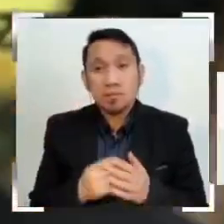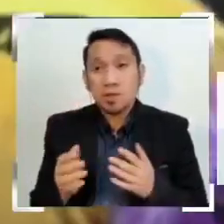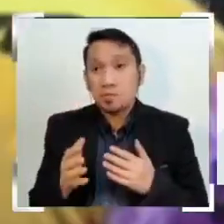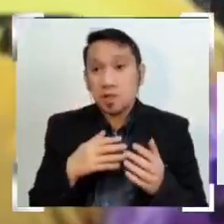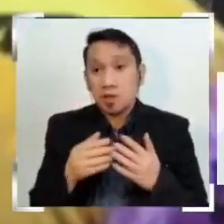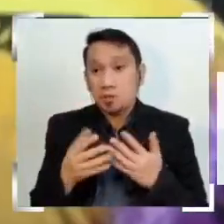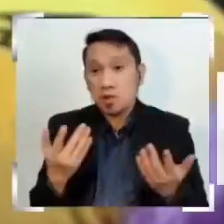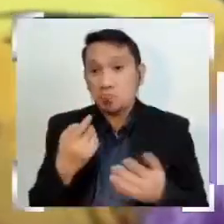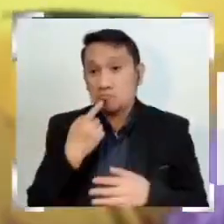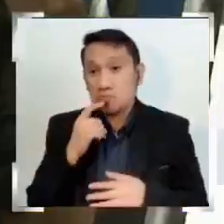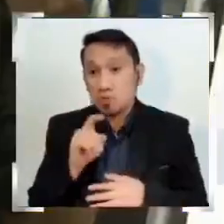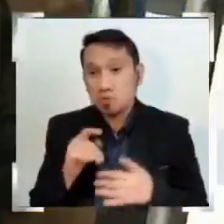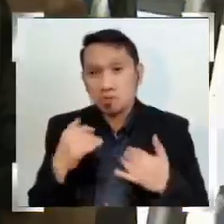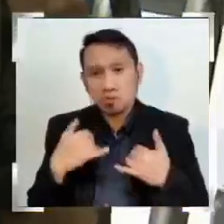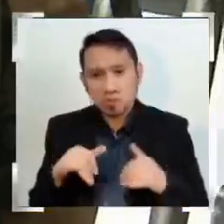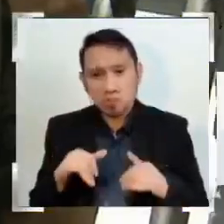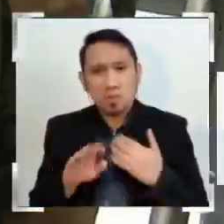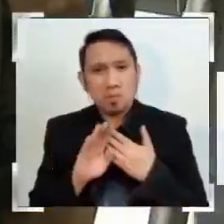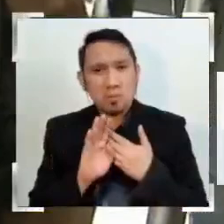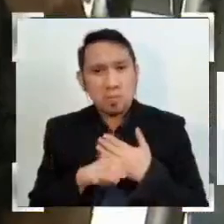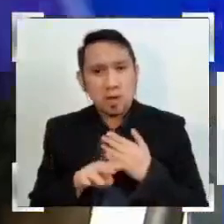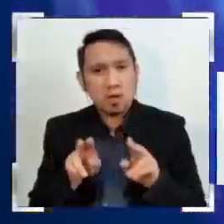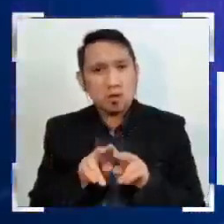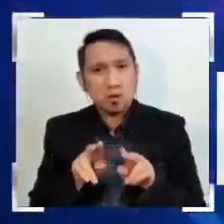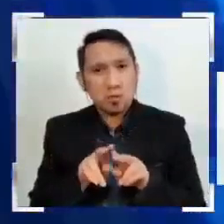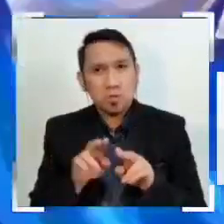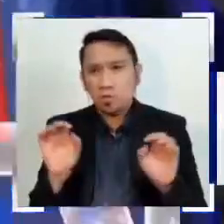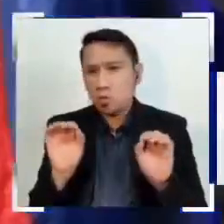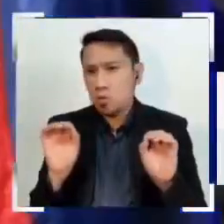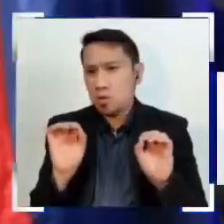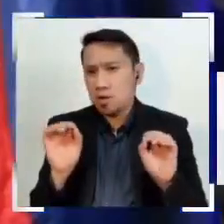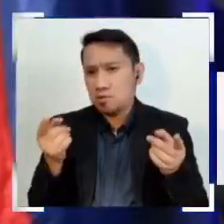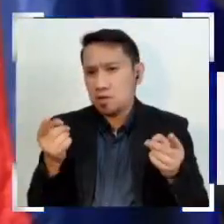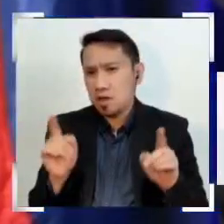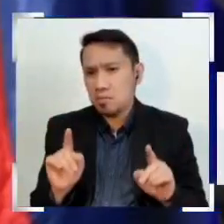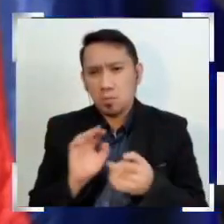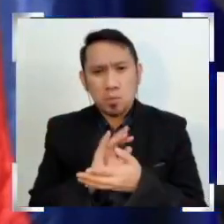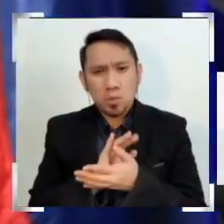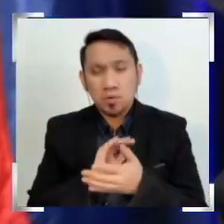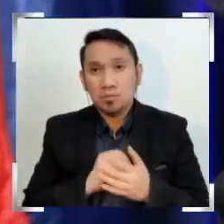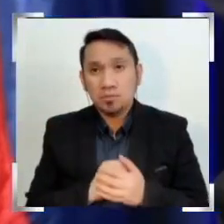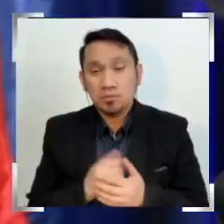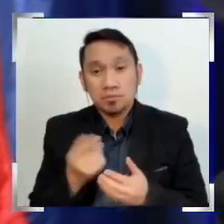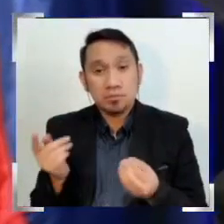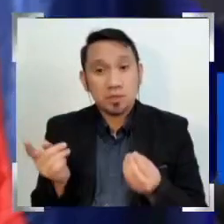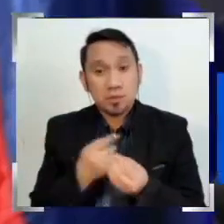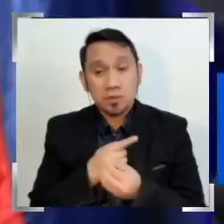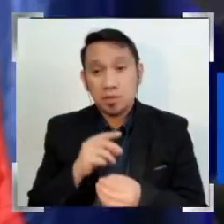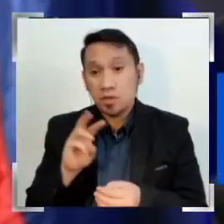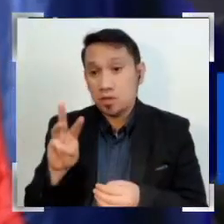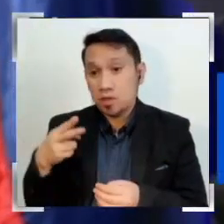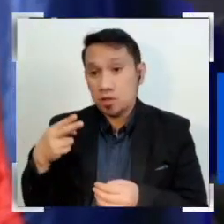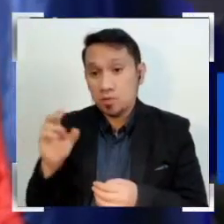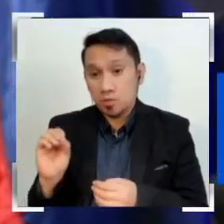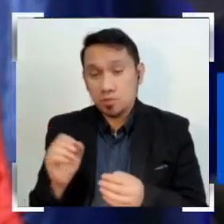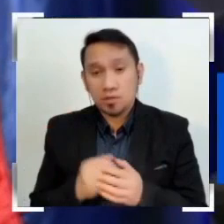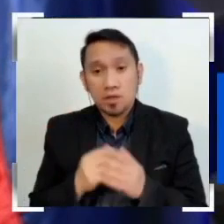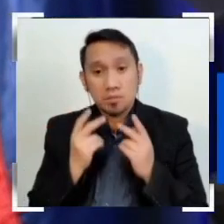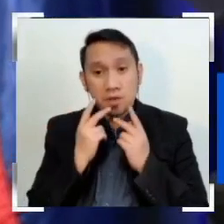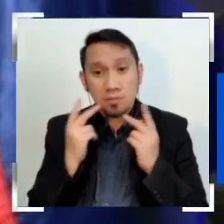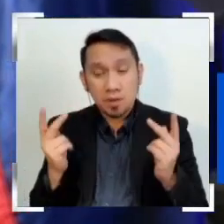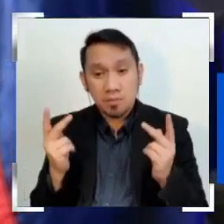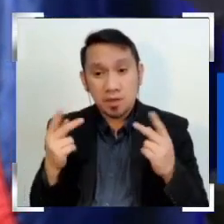ay balik normal na rin naman ang buhay na parabang walang pandemya. Nauna ng tinanggal ng World Health Organization bilang Public Health Emergency